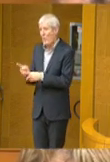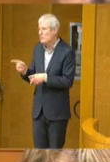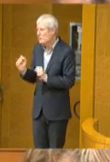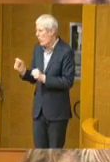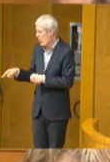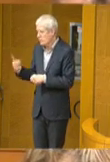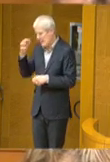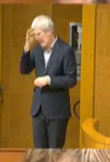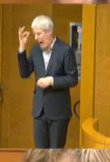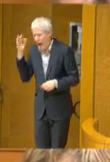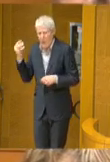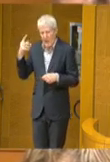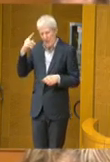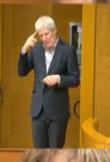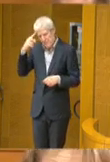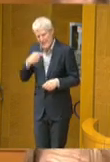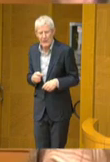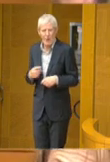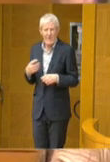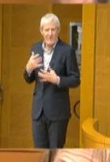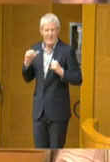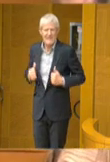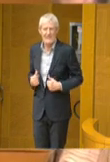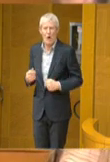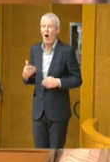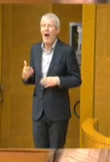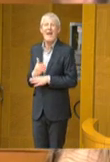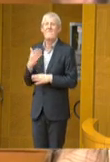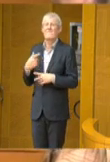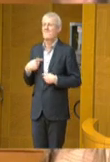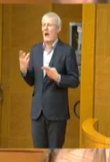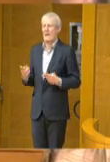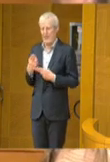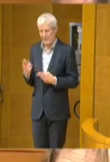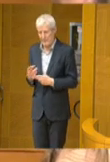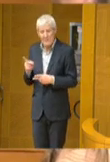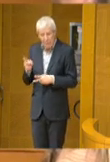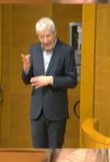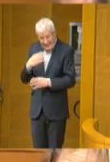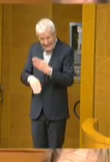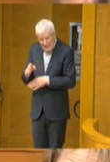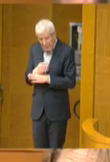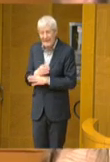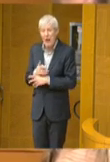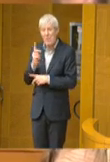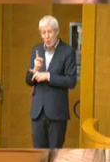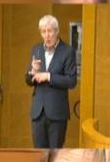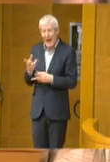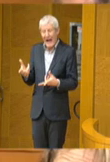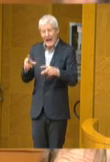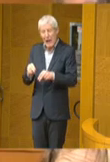fisico o psichico invalidante. Nel campo della disabilità e in generale della riabilitazione,